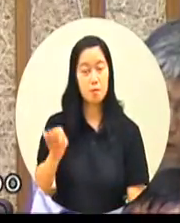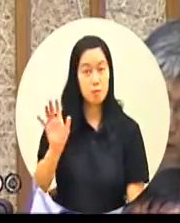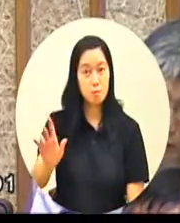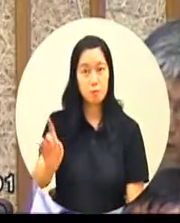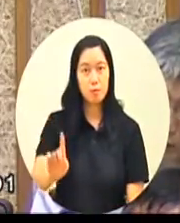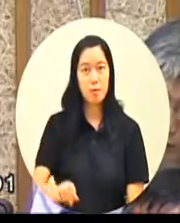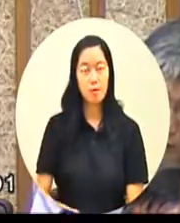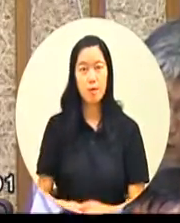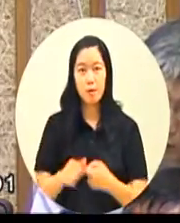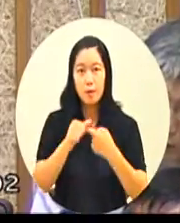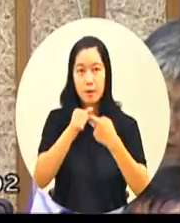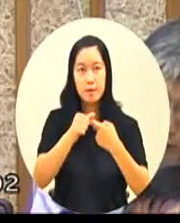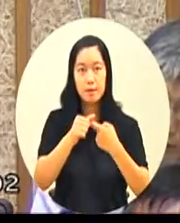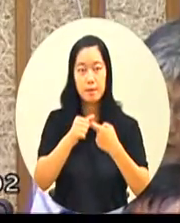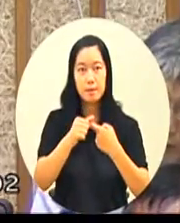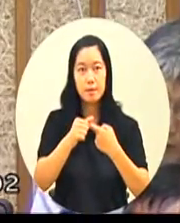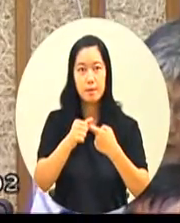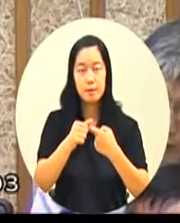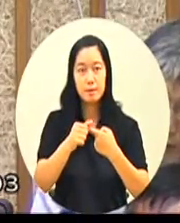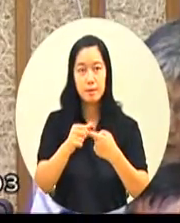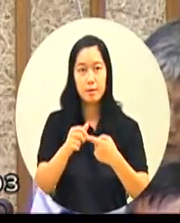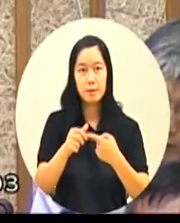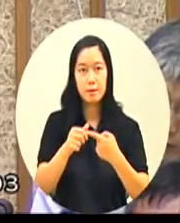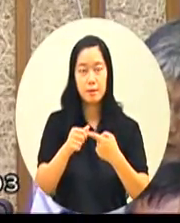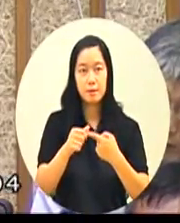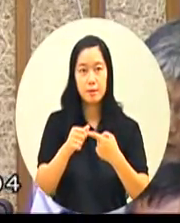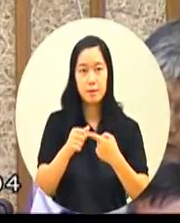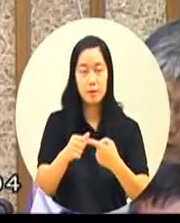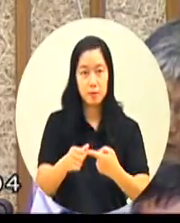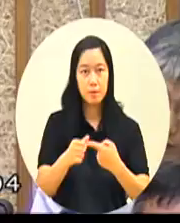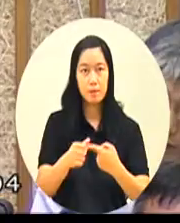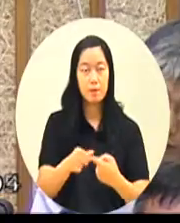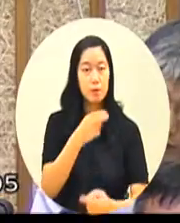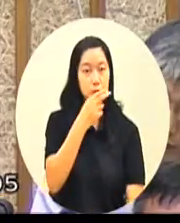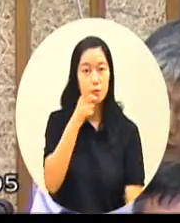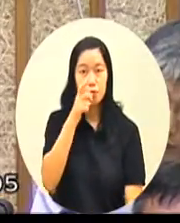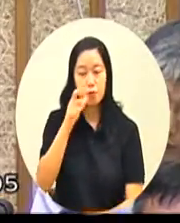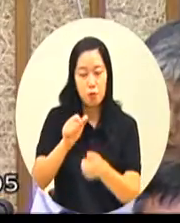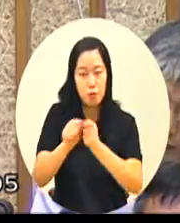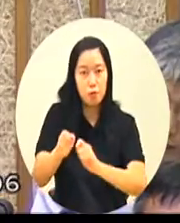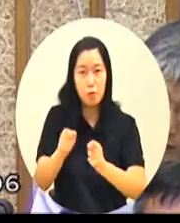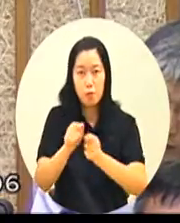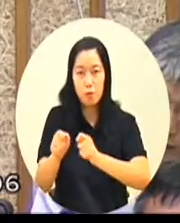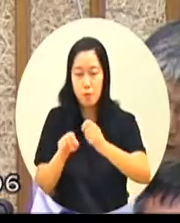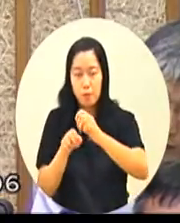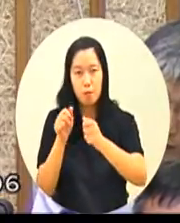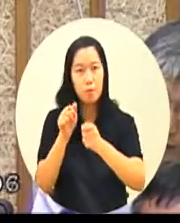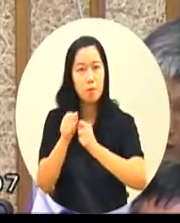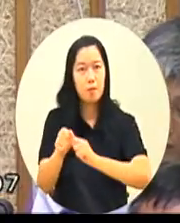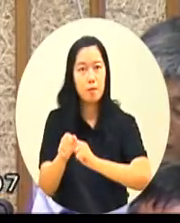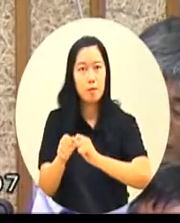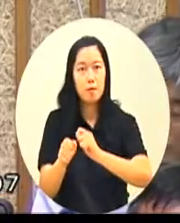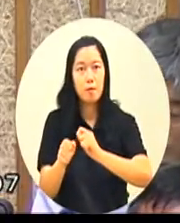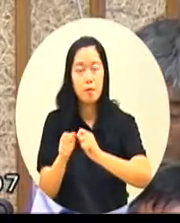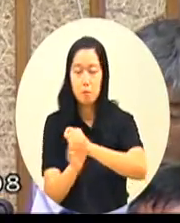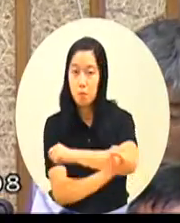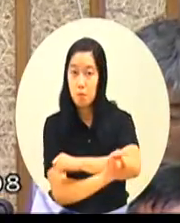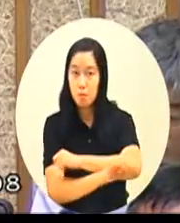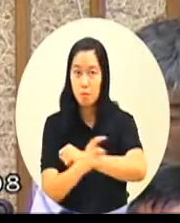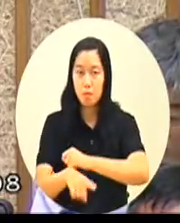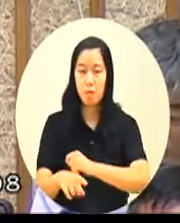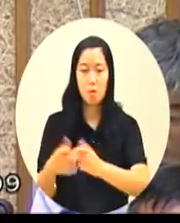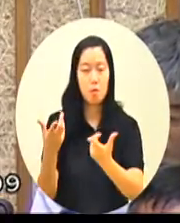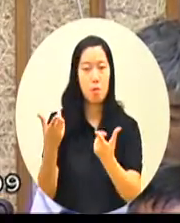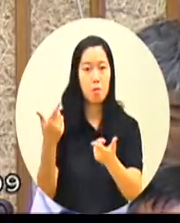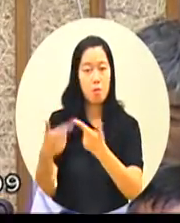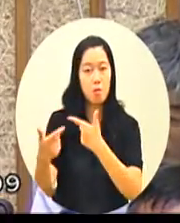一个就是我们逃漏这个烟酒税，那第二个就是说它不符合国家